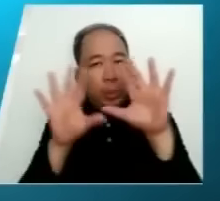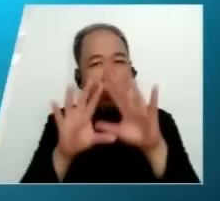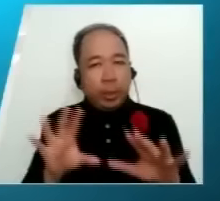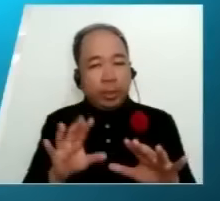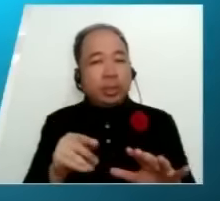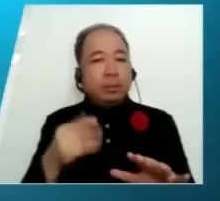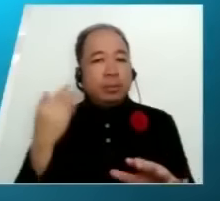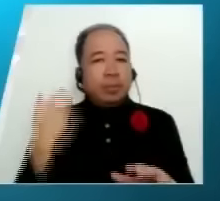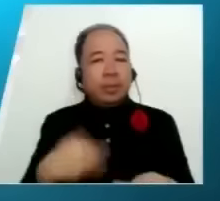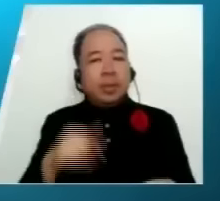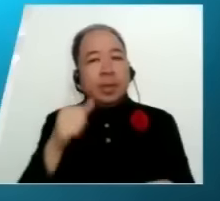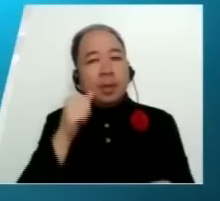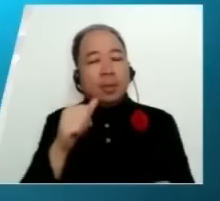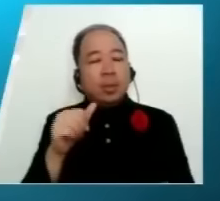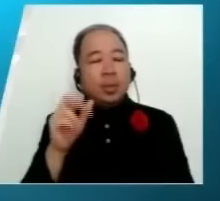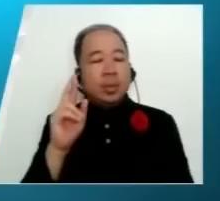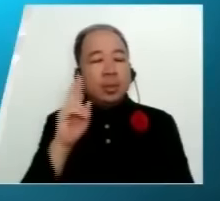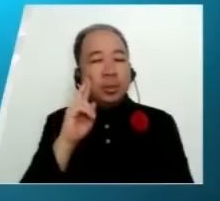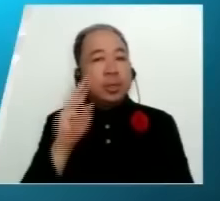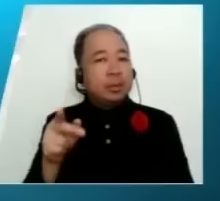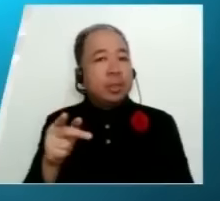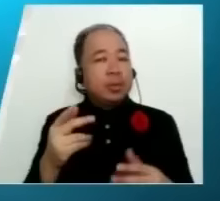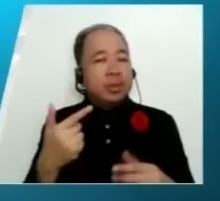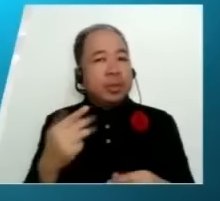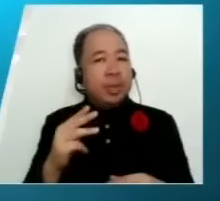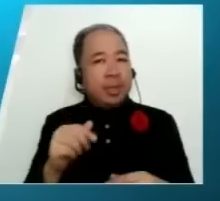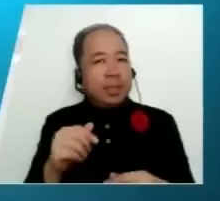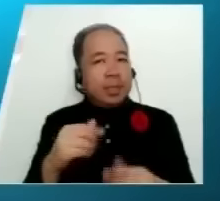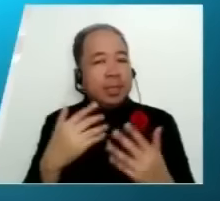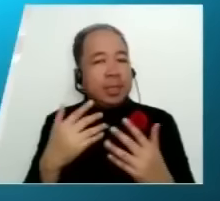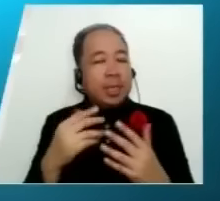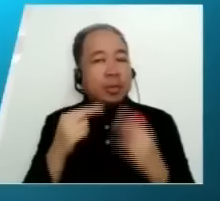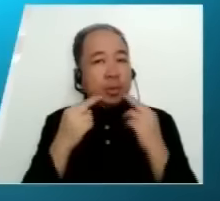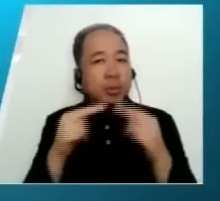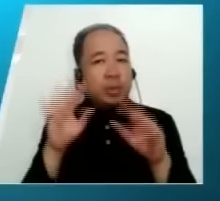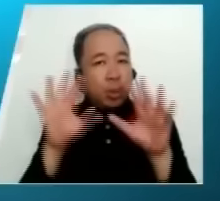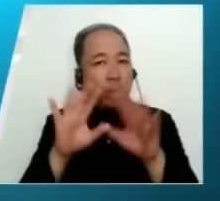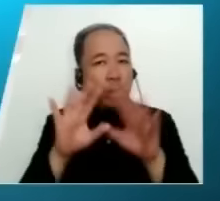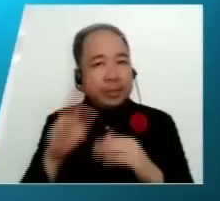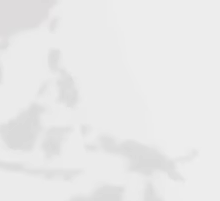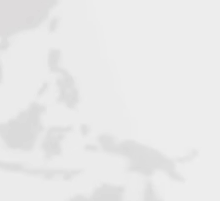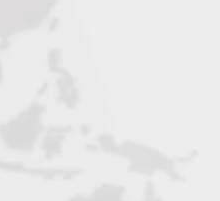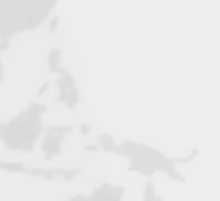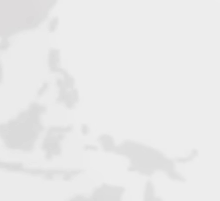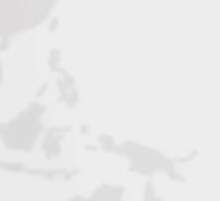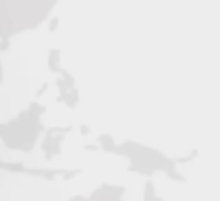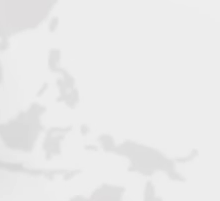Rosa. Ito ang GMA Integrated News Weather Center. Maasahan anuman ang panahon.